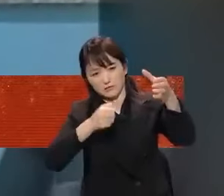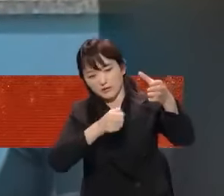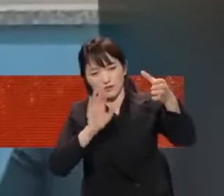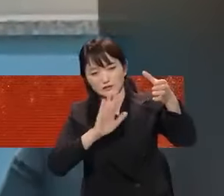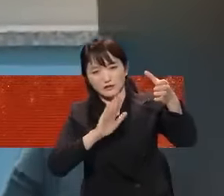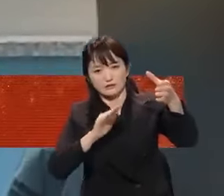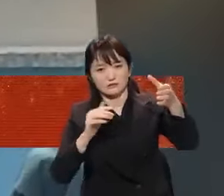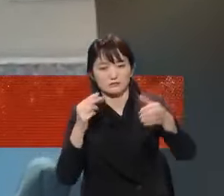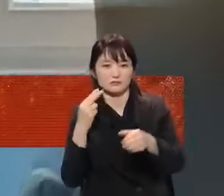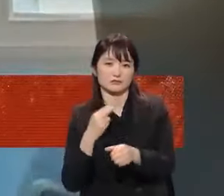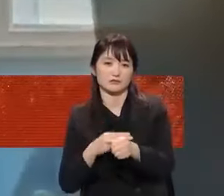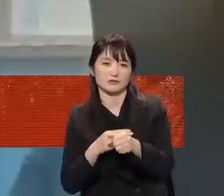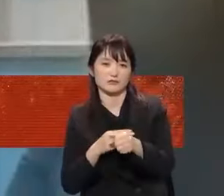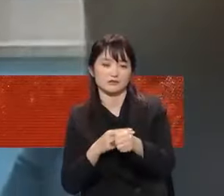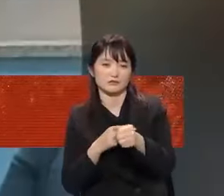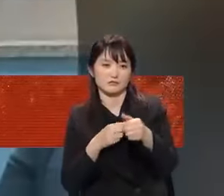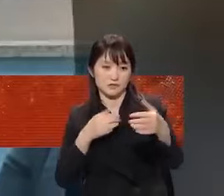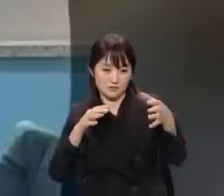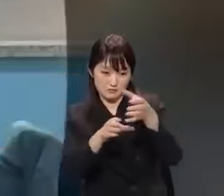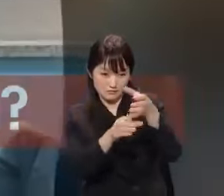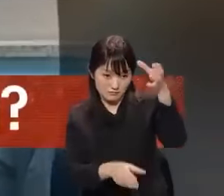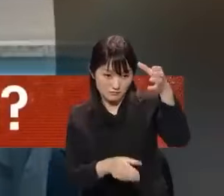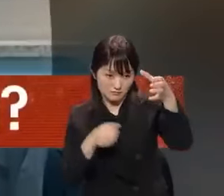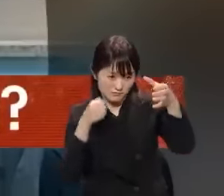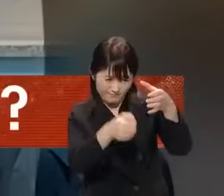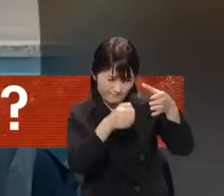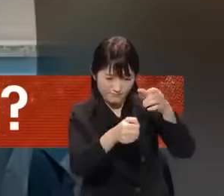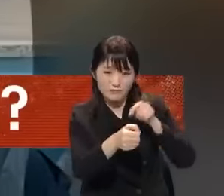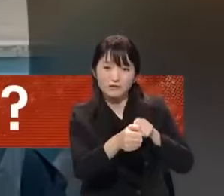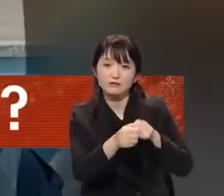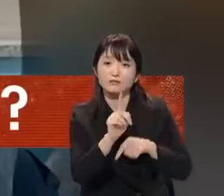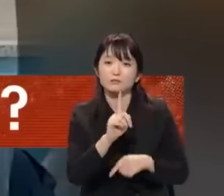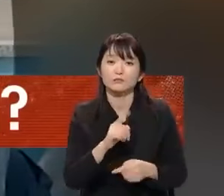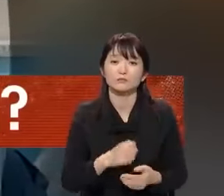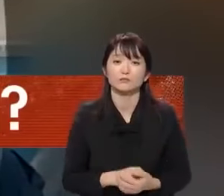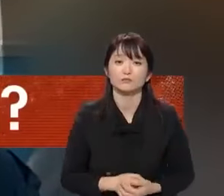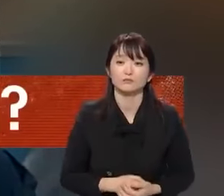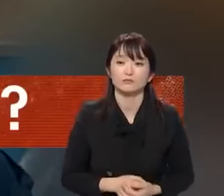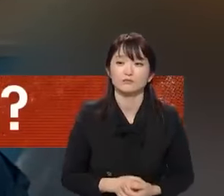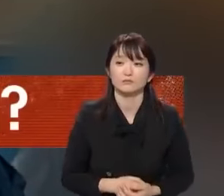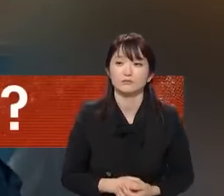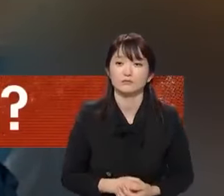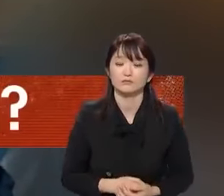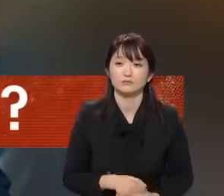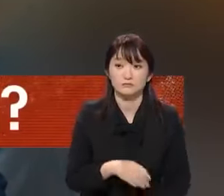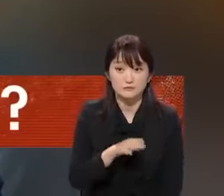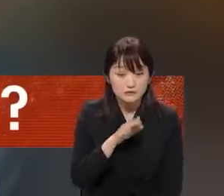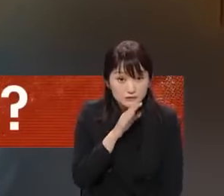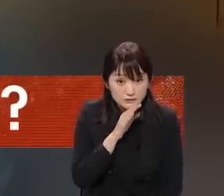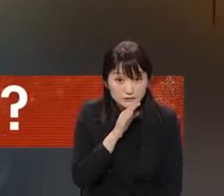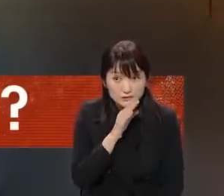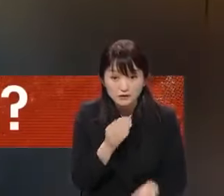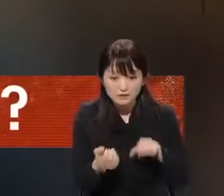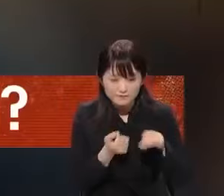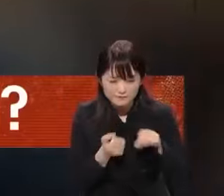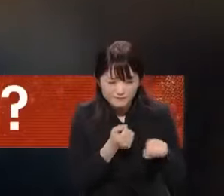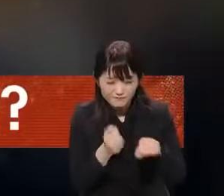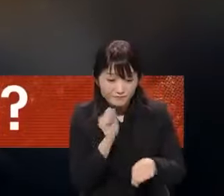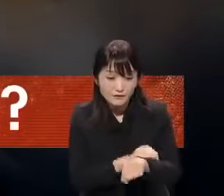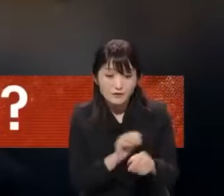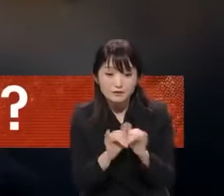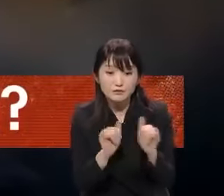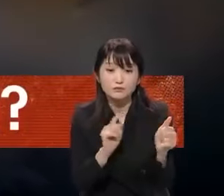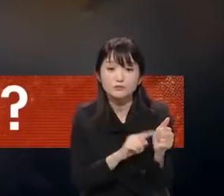교실 안에서 저거를 사용을 했다라는 건데 아니 진짜 이해가 안 가는 게 진짜로 만두기가 될 정도로 격투기를 했던 분이라면